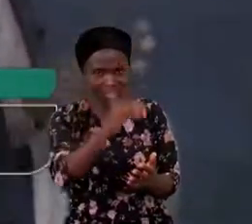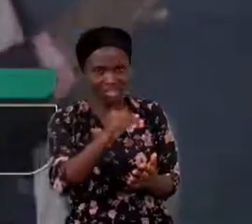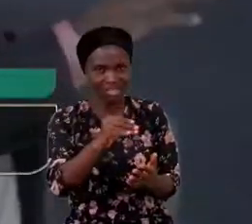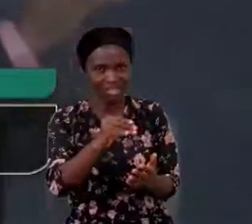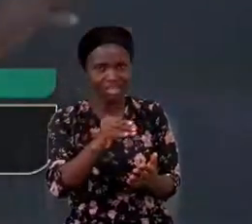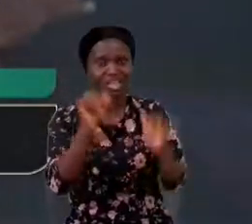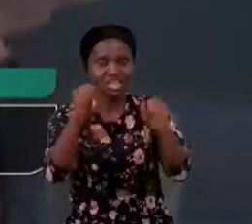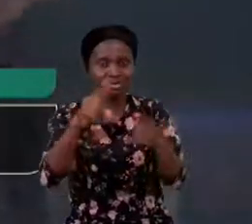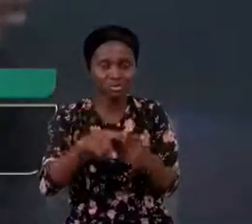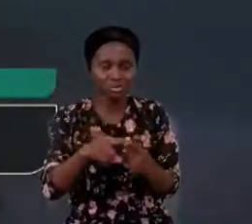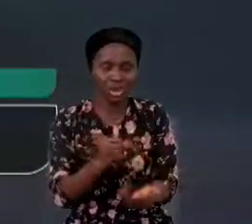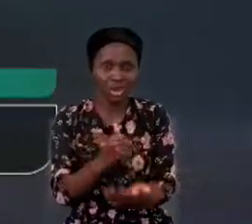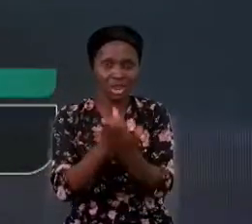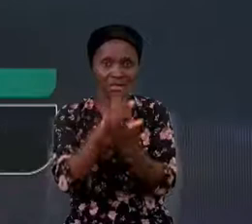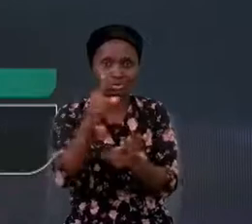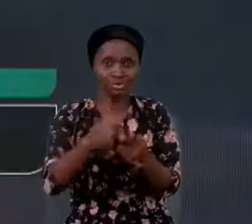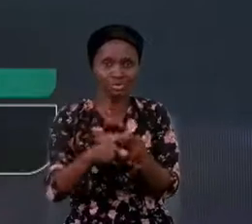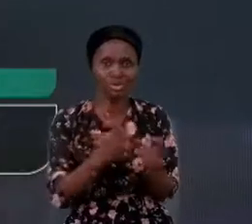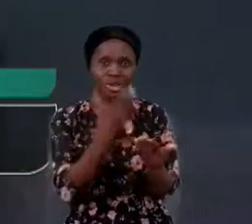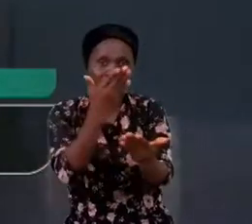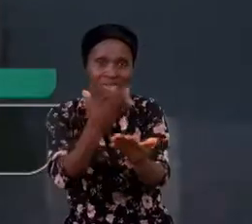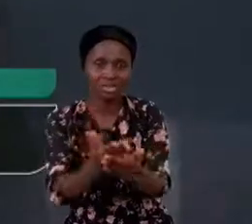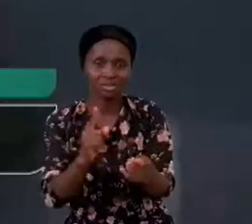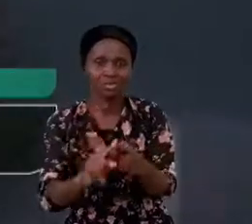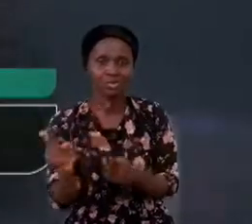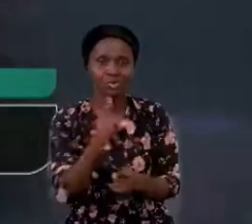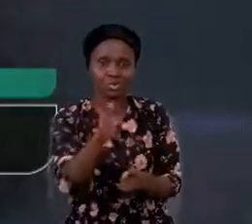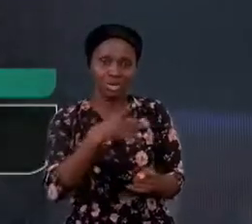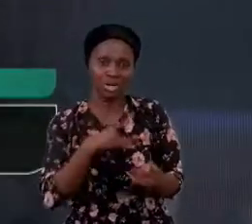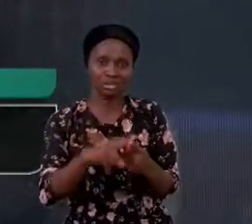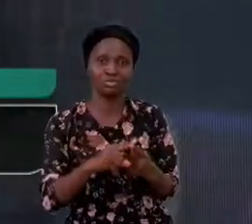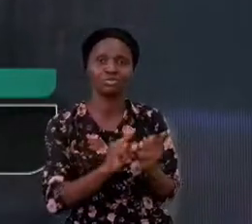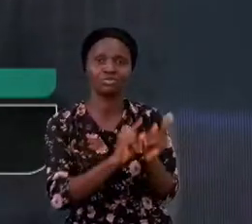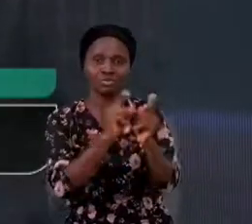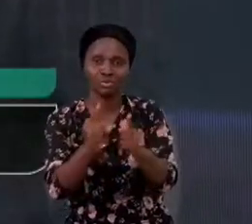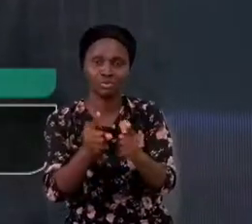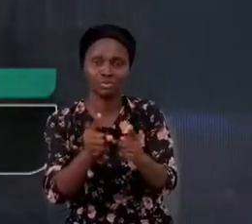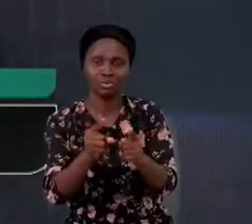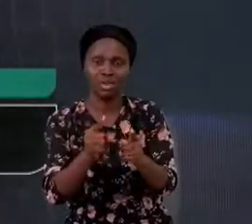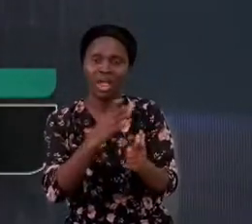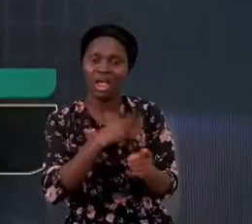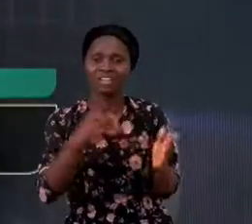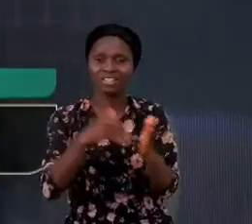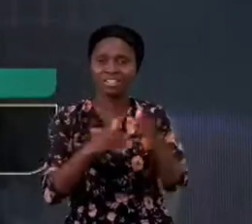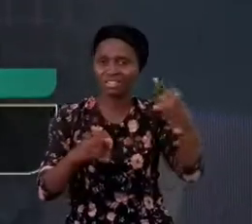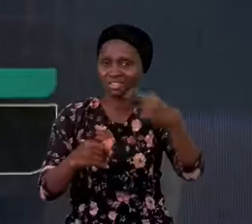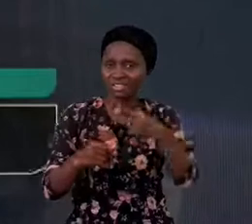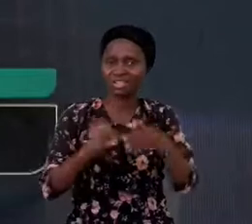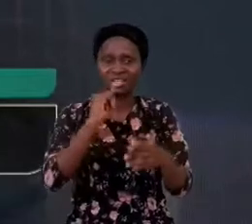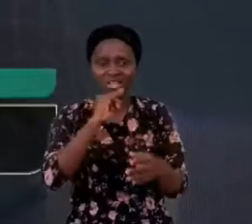Est-ce qu'il est pieux ou impie? Tu dois penser à ça, le type d'ami que tu as. Et ceux-là que tu